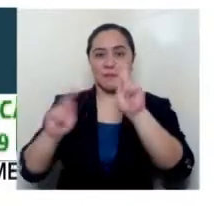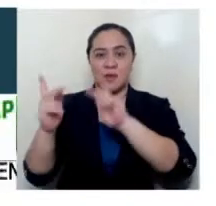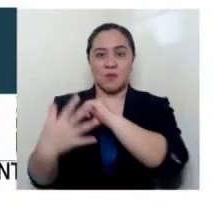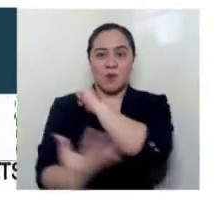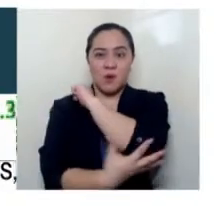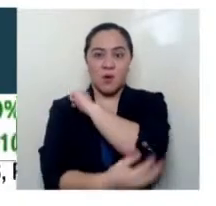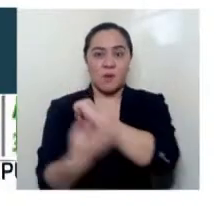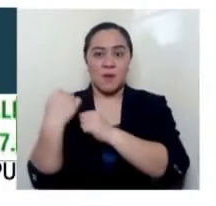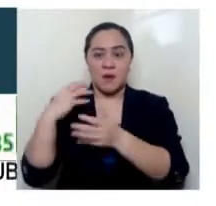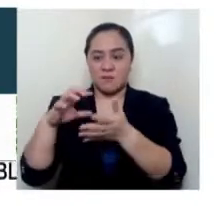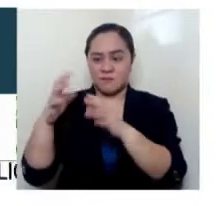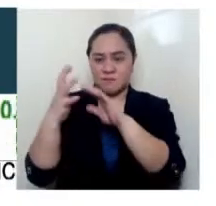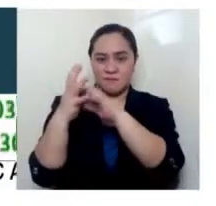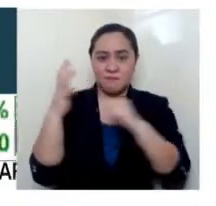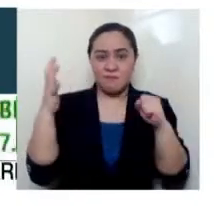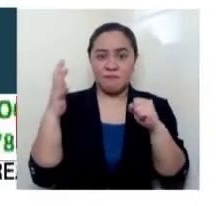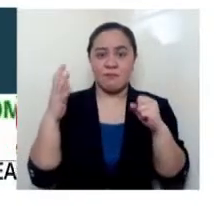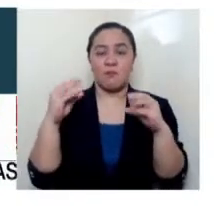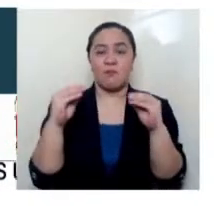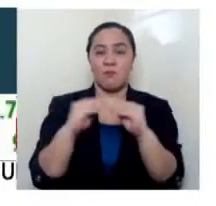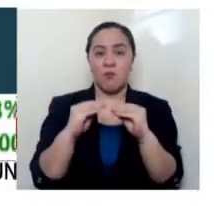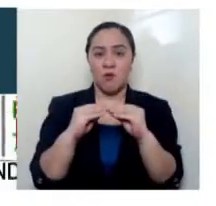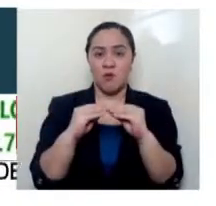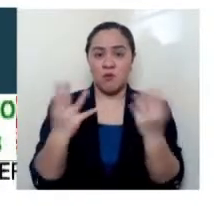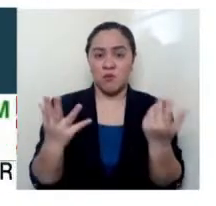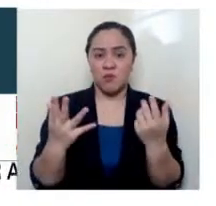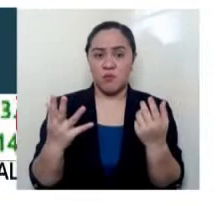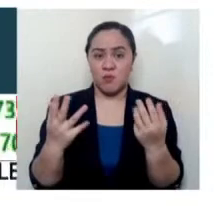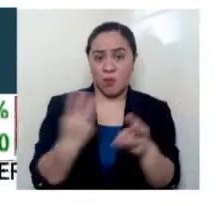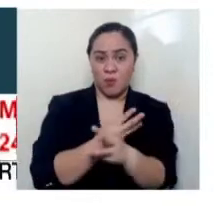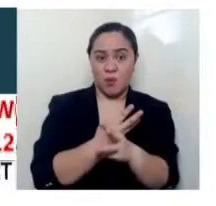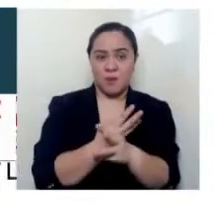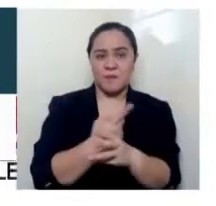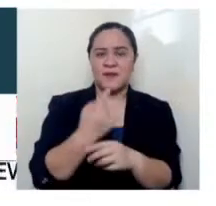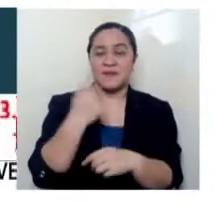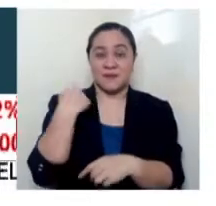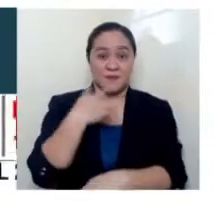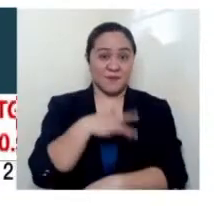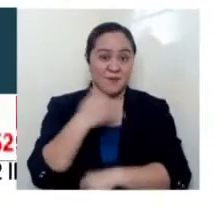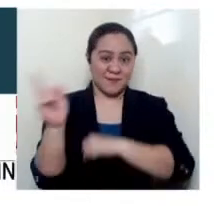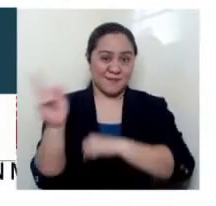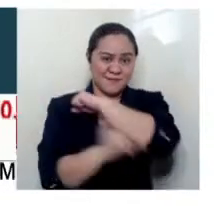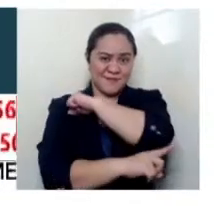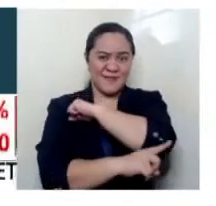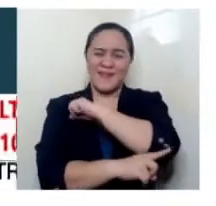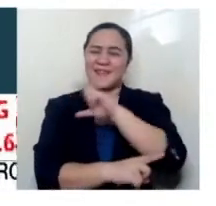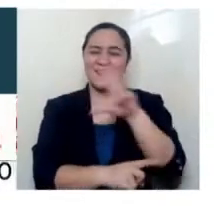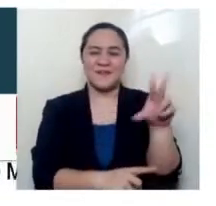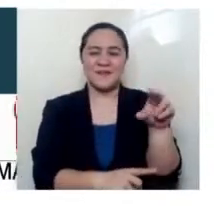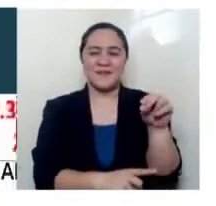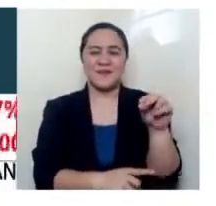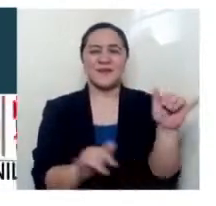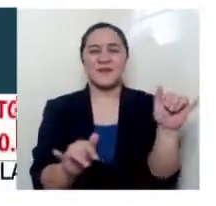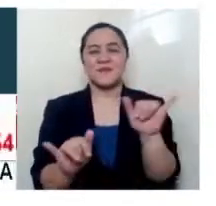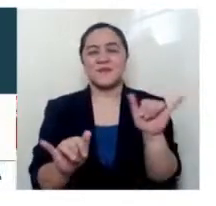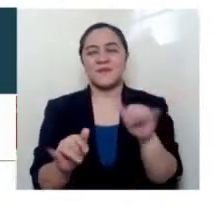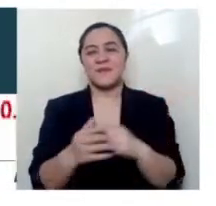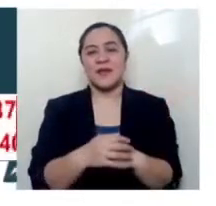ito. Yes, right. Oo. It's not really a parusa in the sense na kasi it's